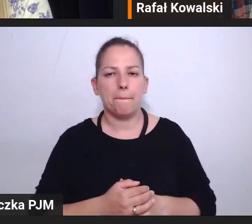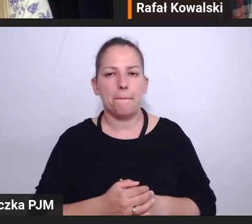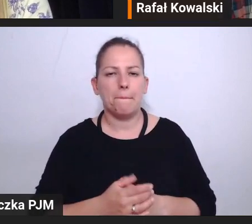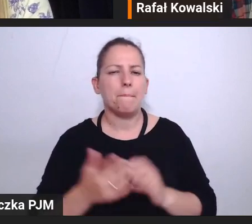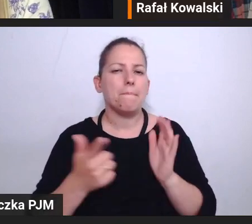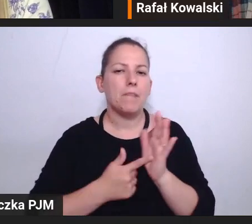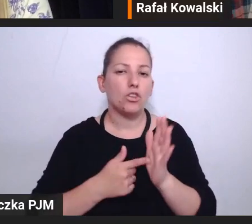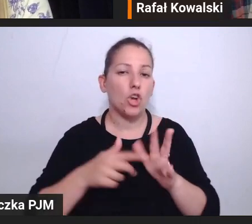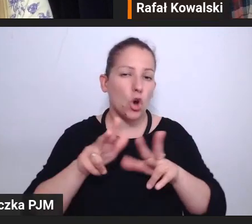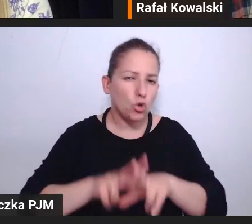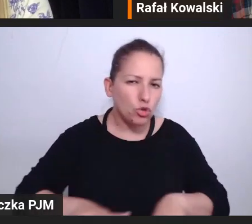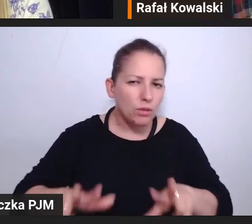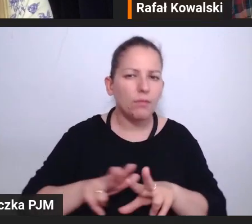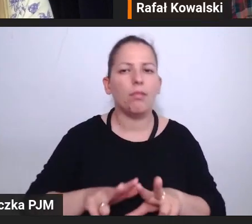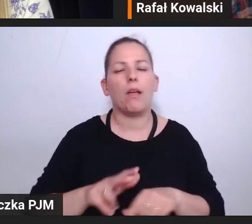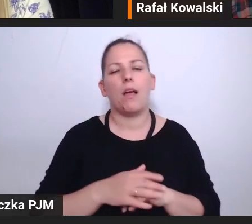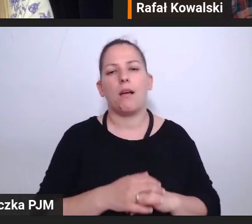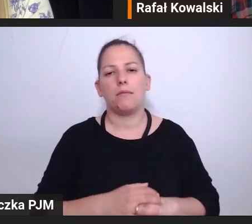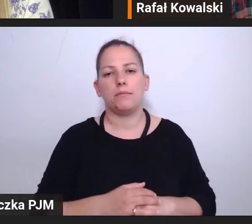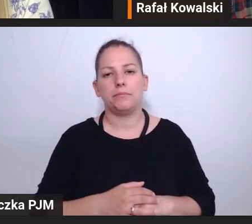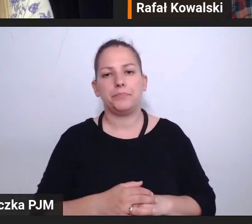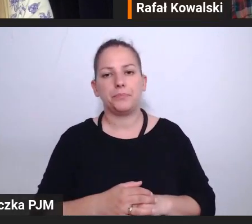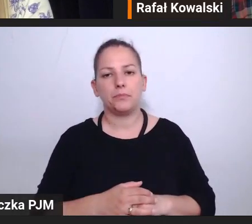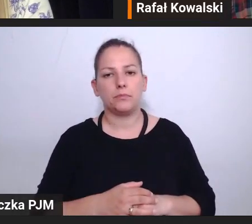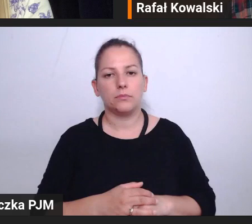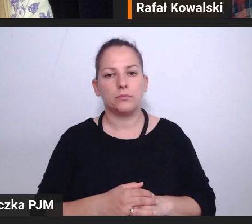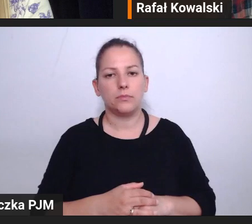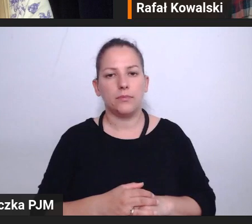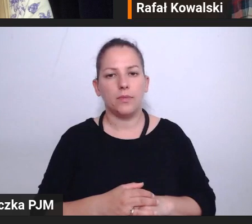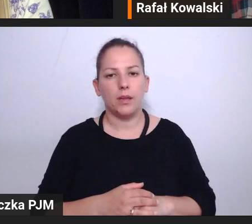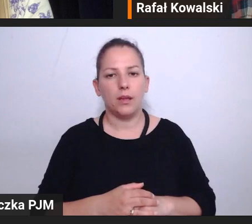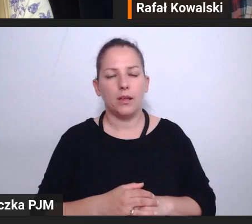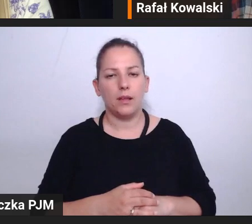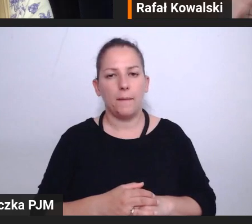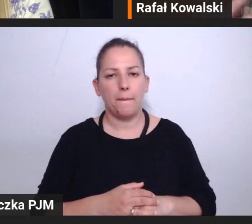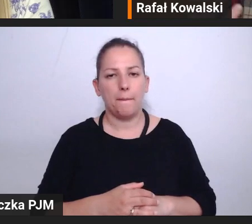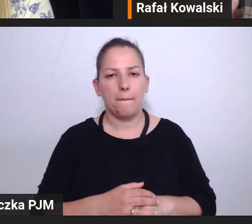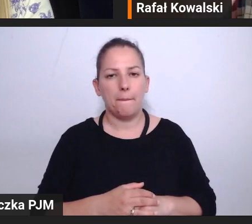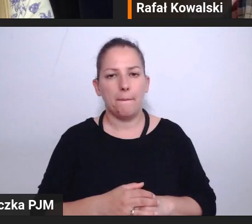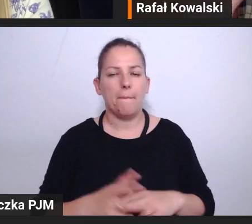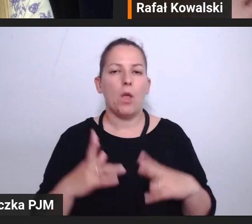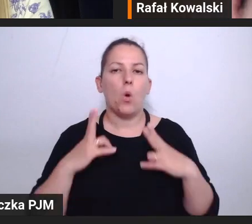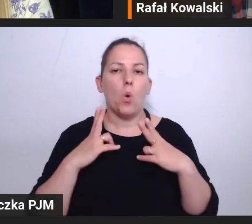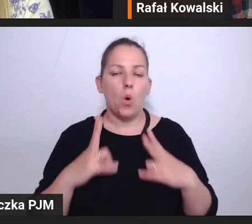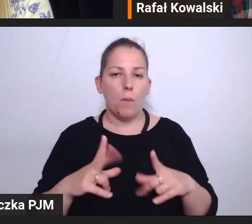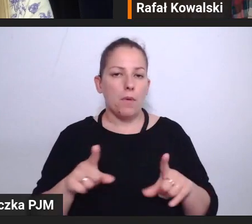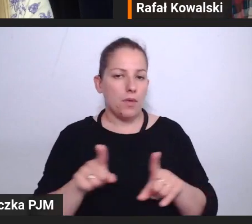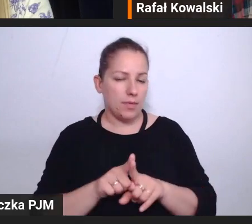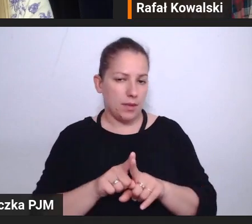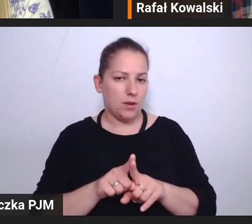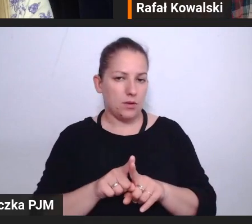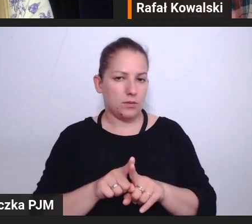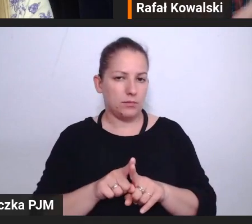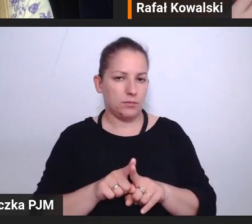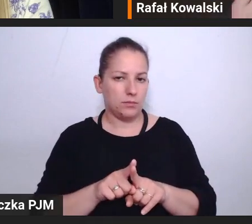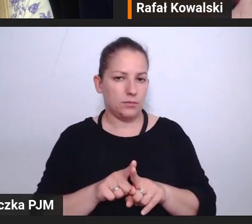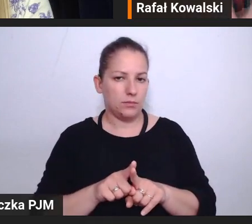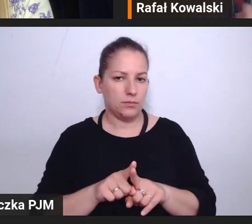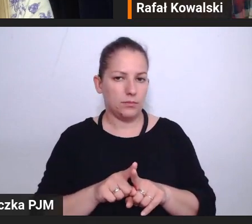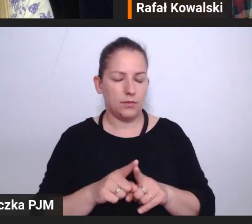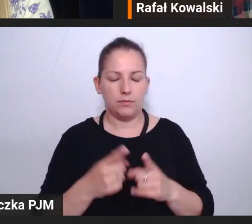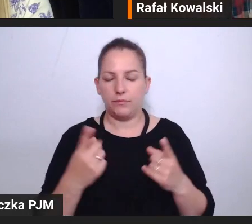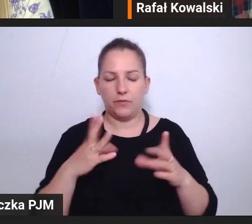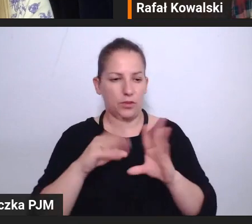najczęściej rodzina i ten taki właśnie większy krąg, i tak sobie myślę, te urlopy też weszły w jednym momencie,